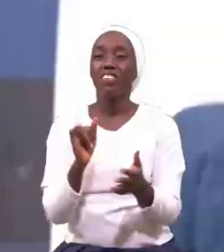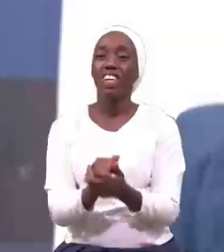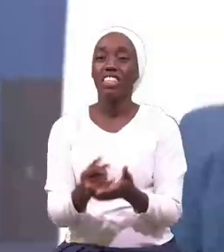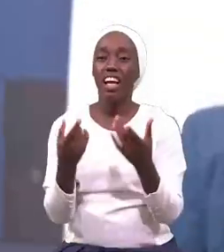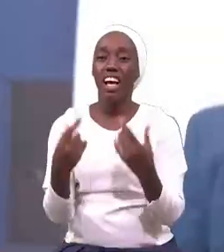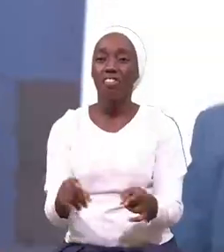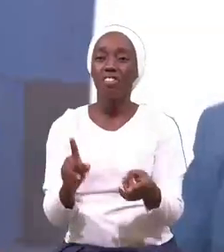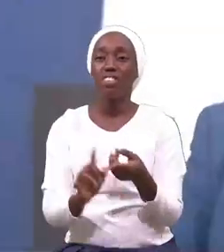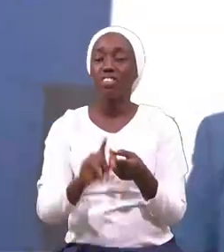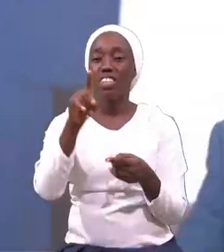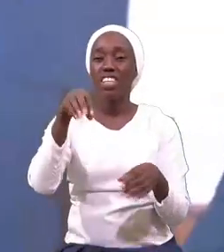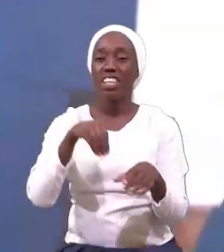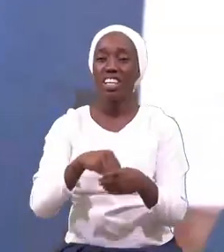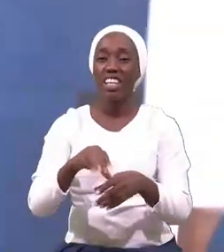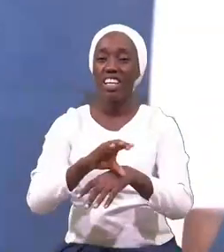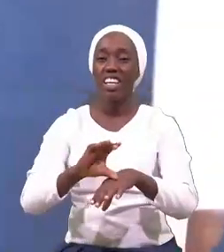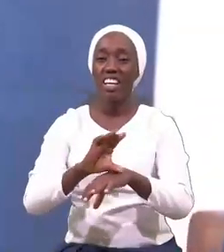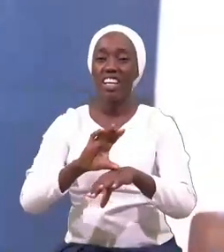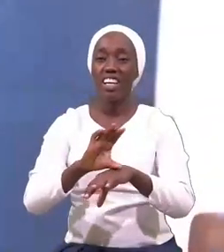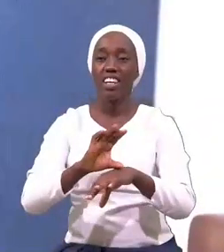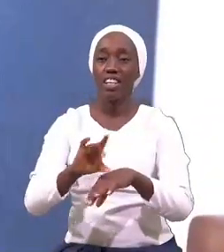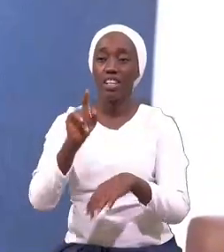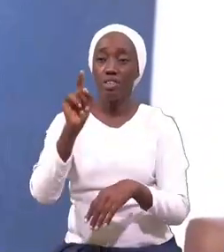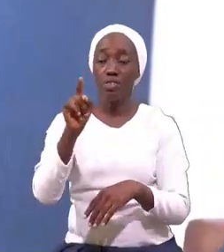Si cela m'arrive au Cameroun,